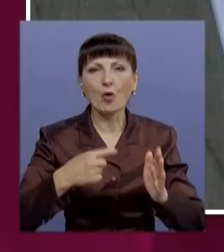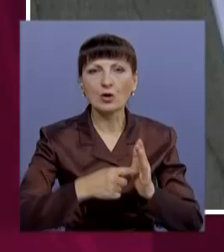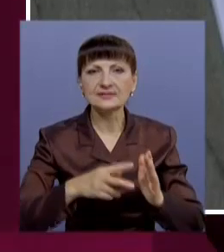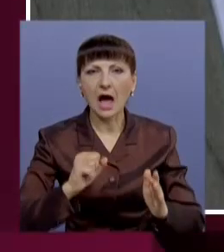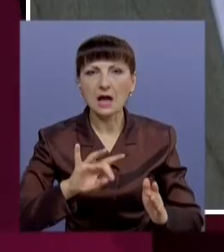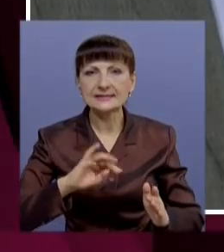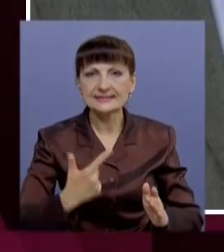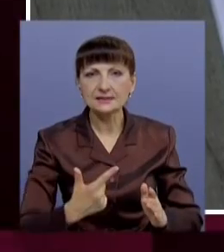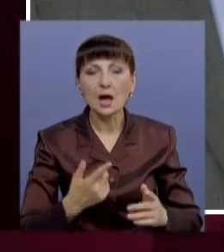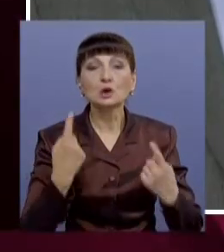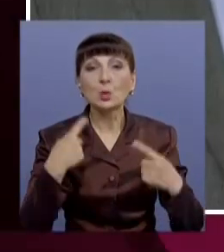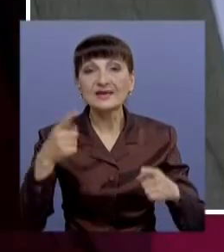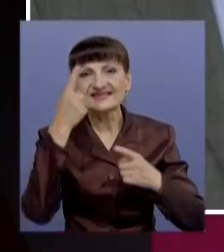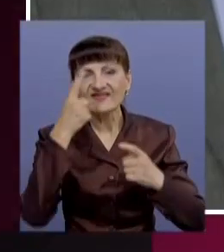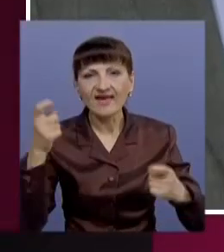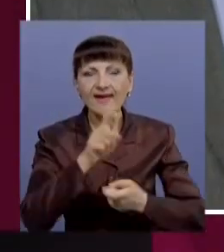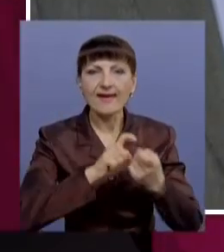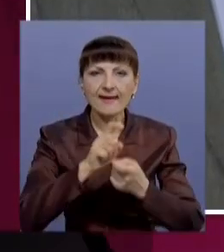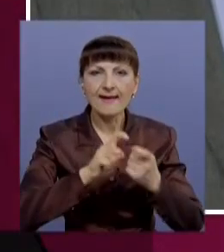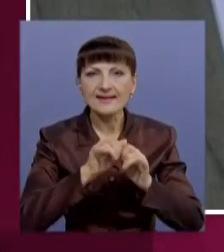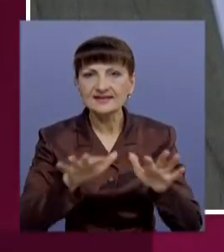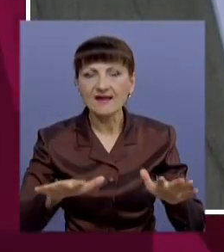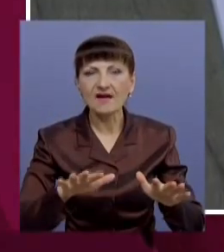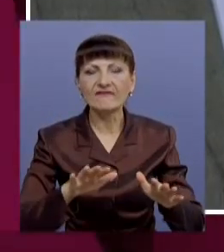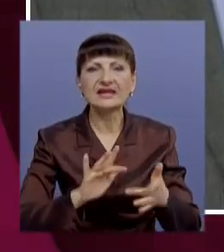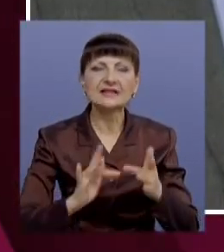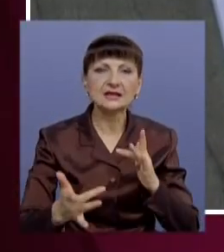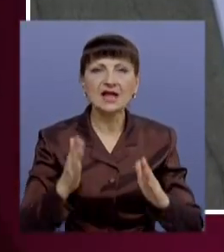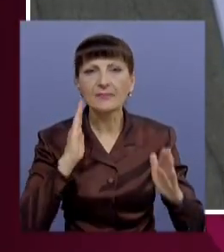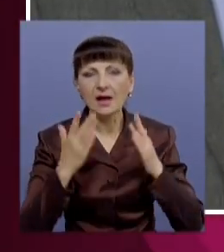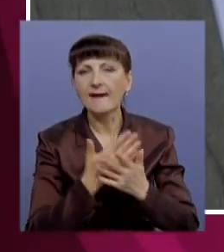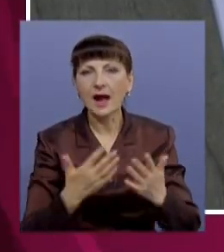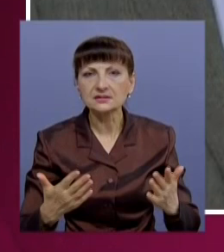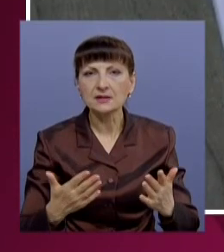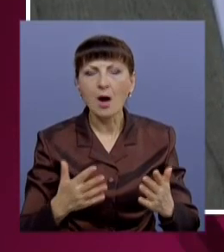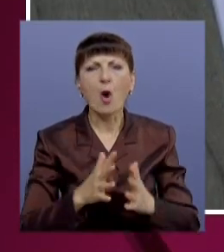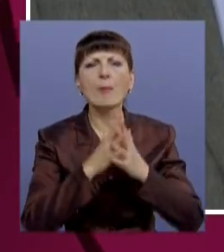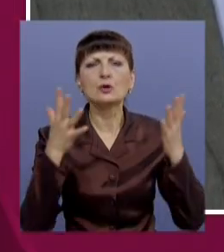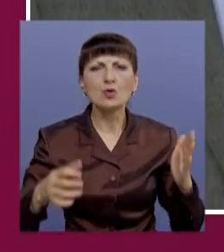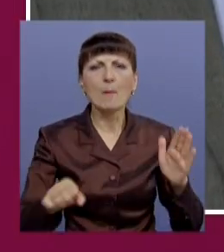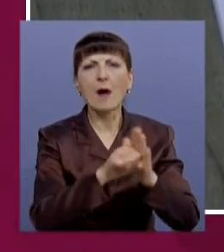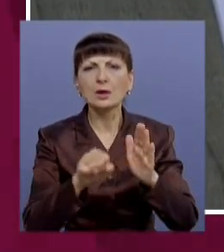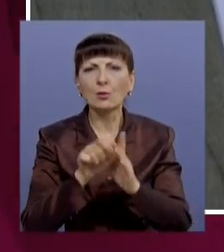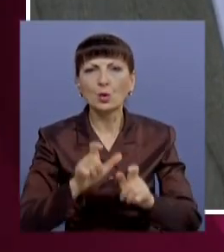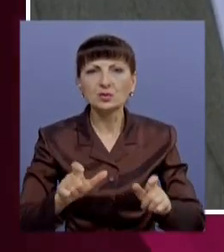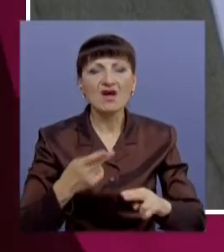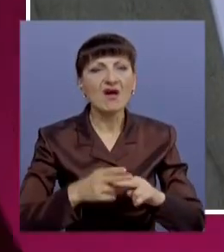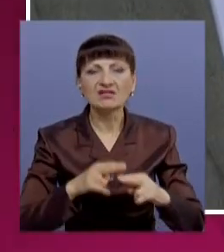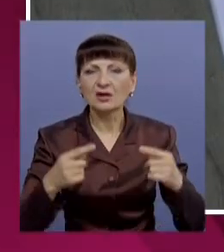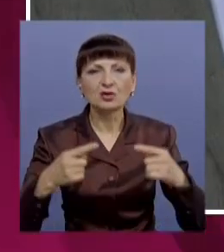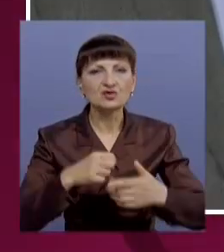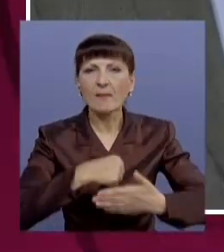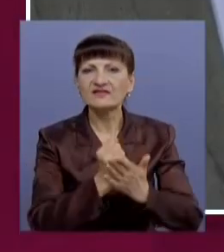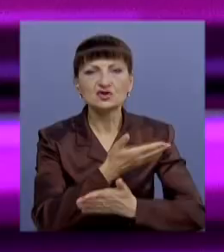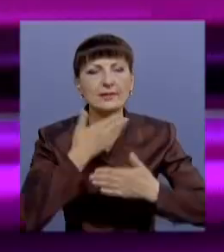Арыс. Иные сведения, распространяемые в социальных сетях и мессенджерах о большом количестве погибших, не